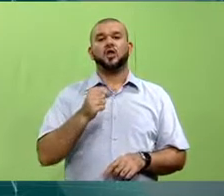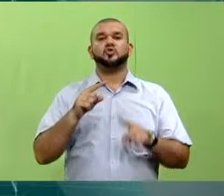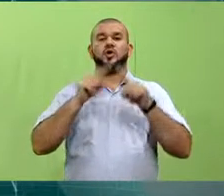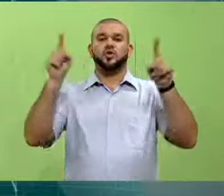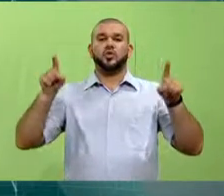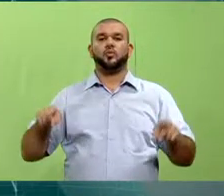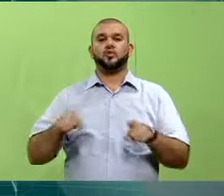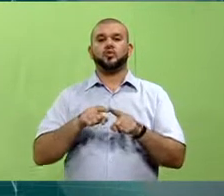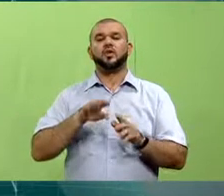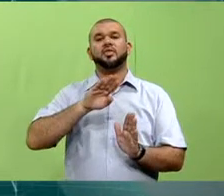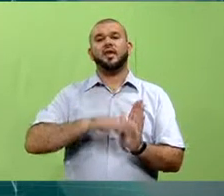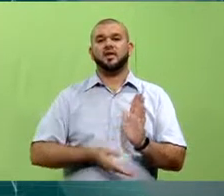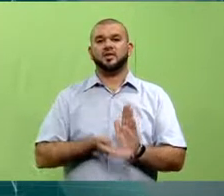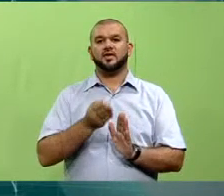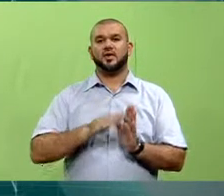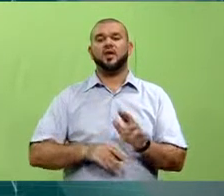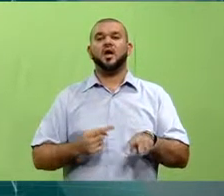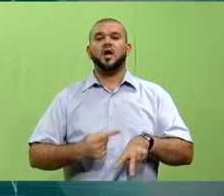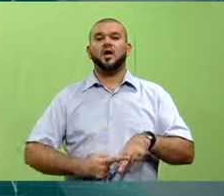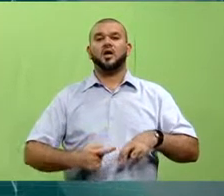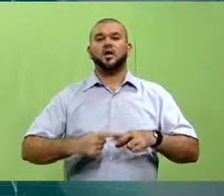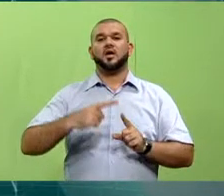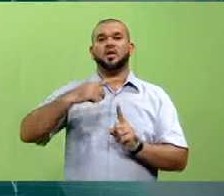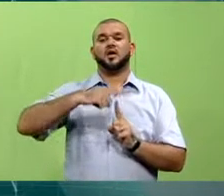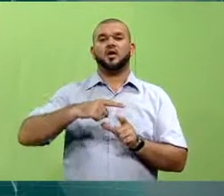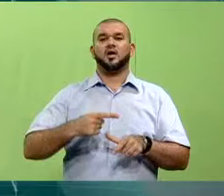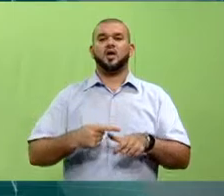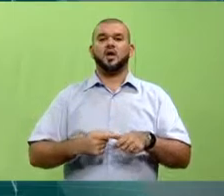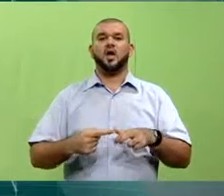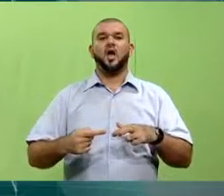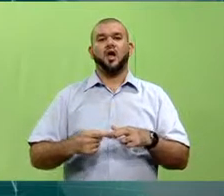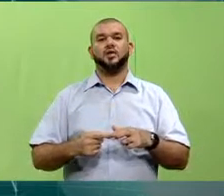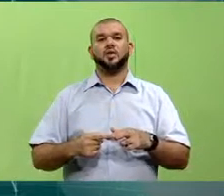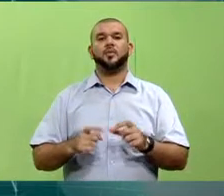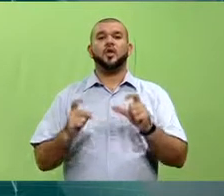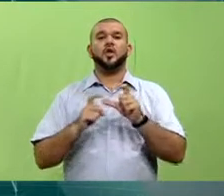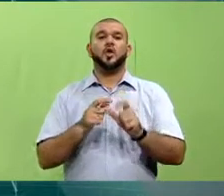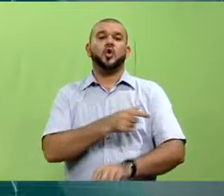tablosunu değerlendiren Arter, göreve gelmezden önce